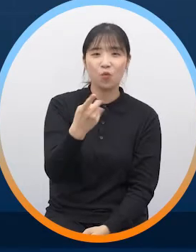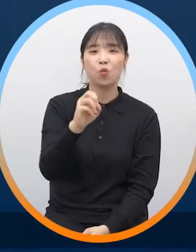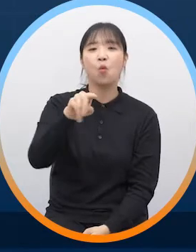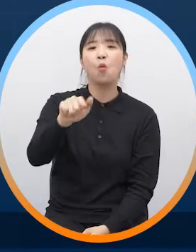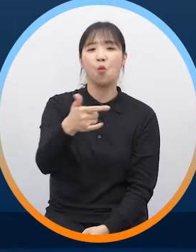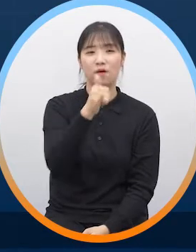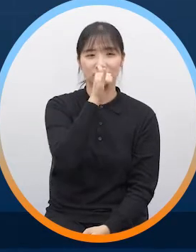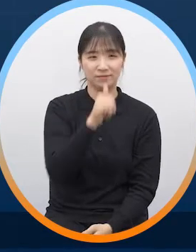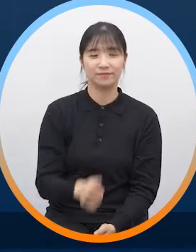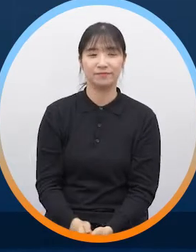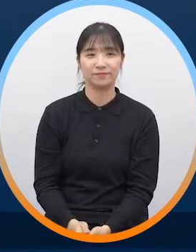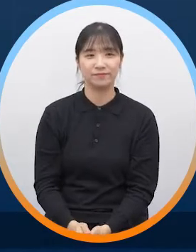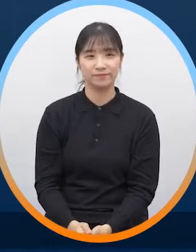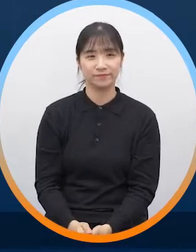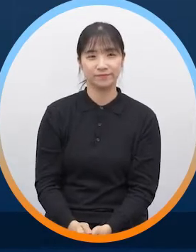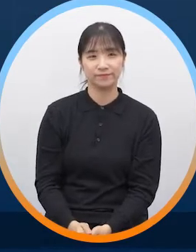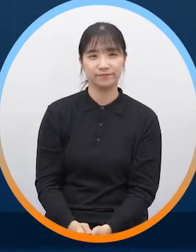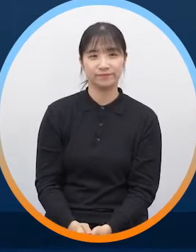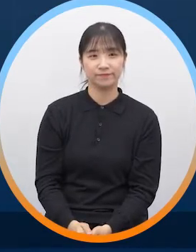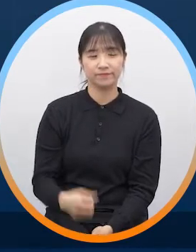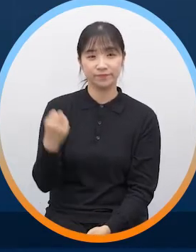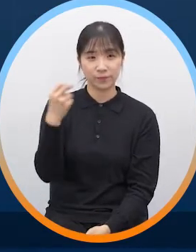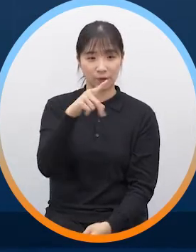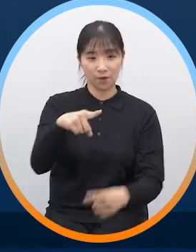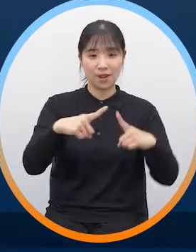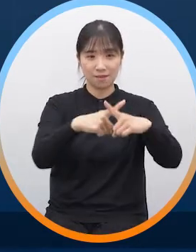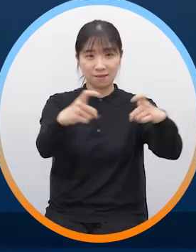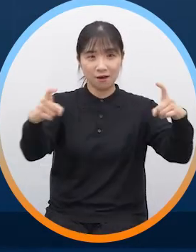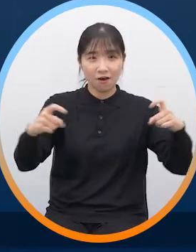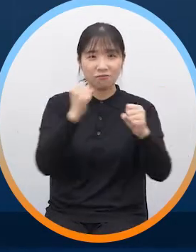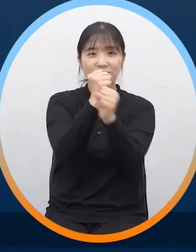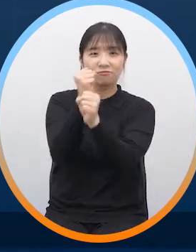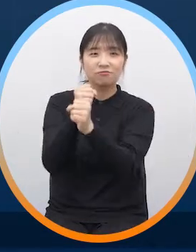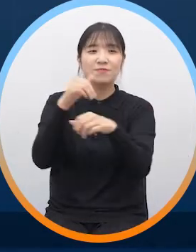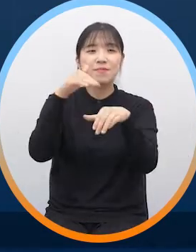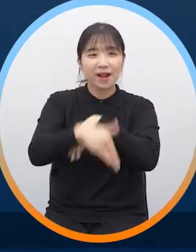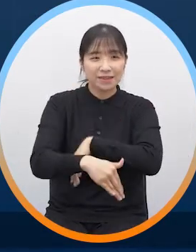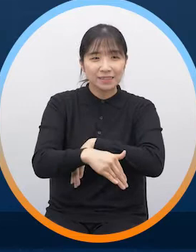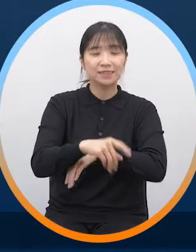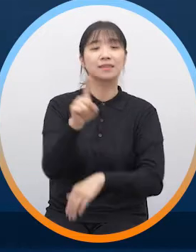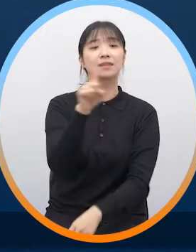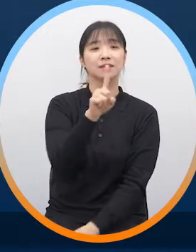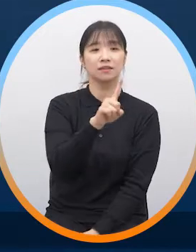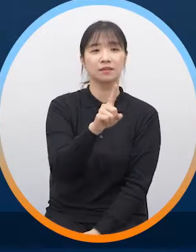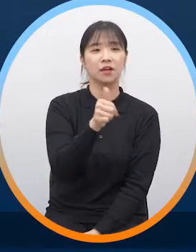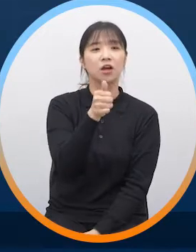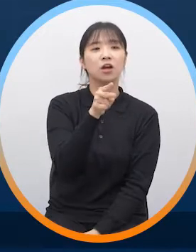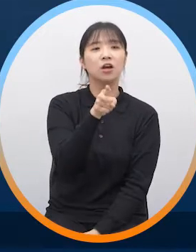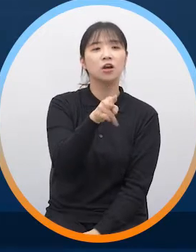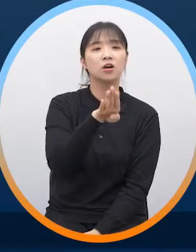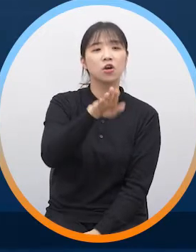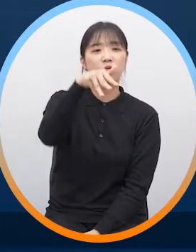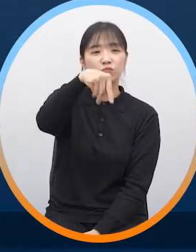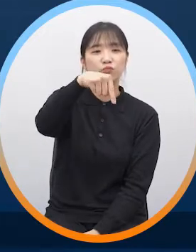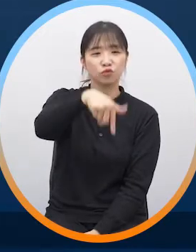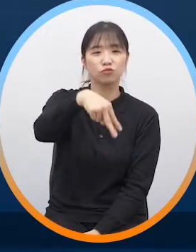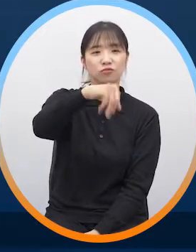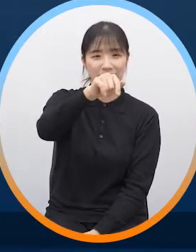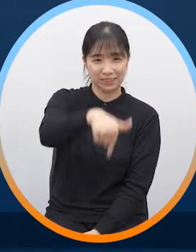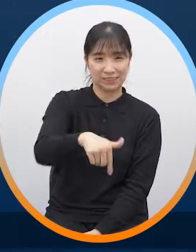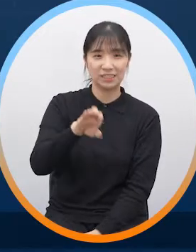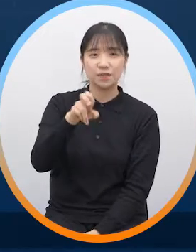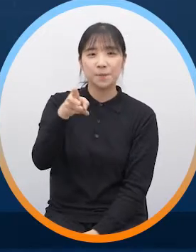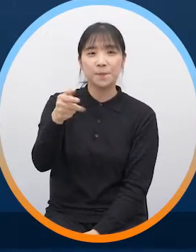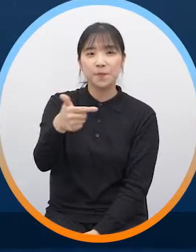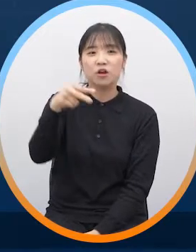합니다. 그리고 성의 그 축성 방식으로는 협축식이 있고 편축식이